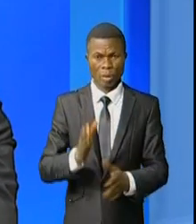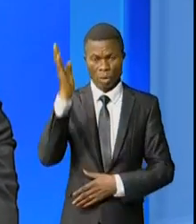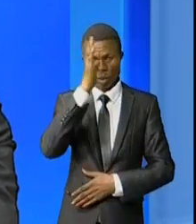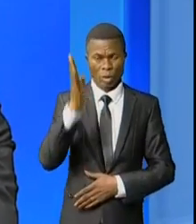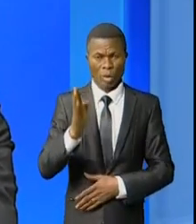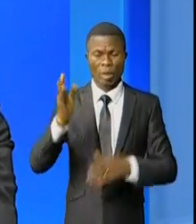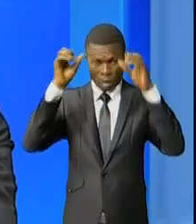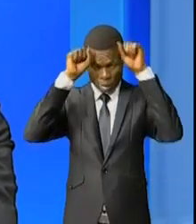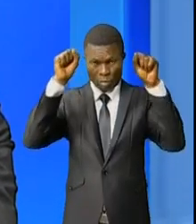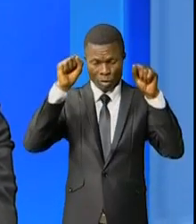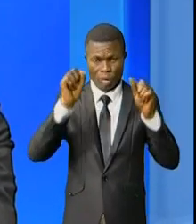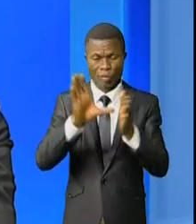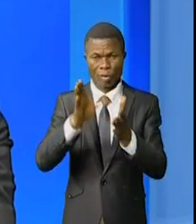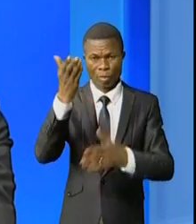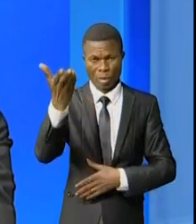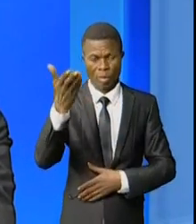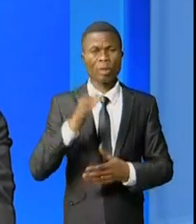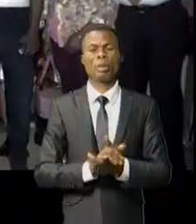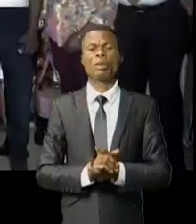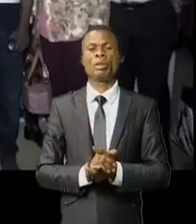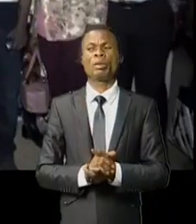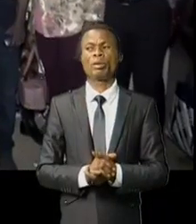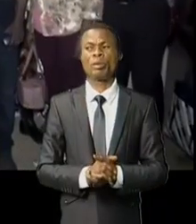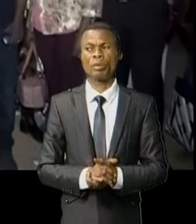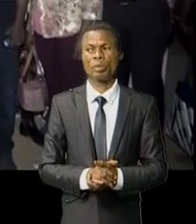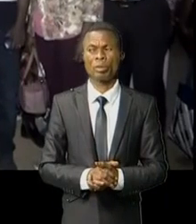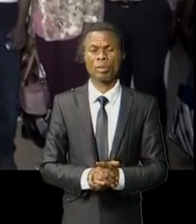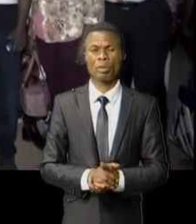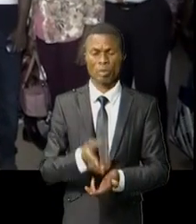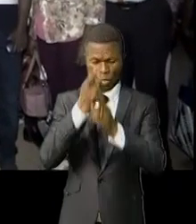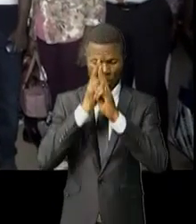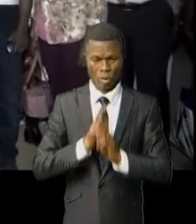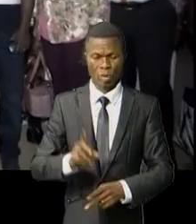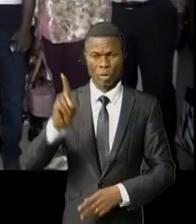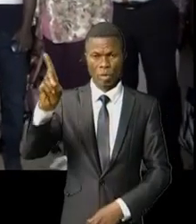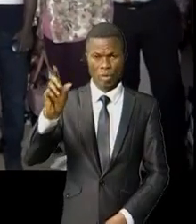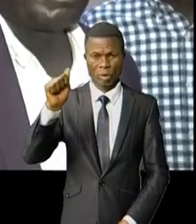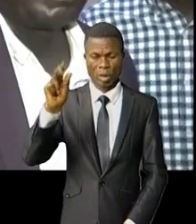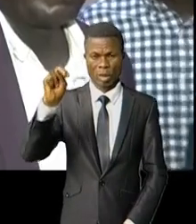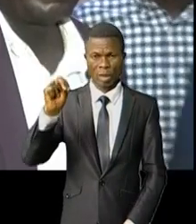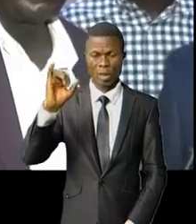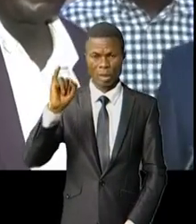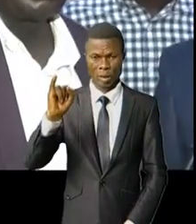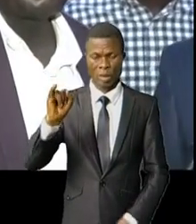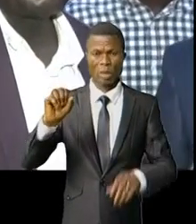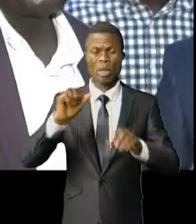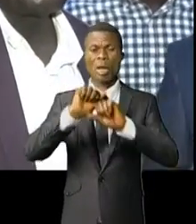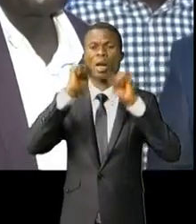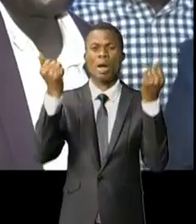chef de l'État. Reportage. De soutien à l'honorable Dani Banza Maloba,